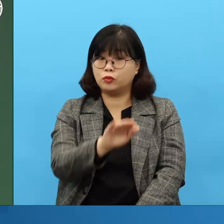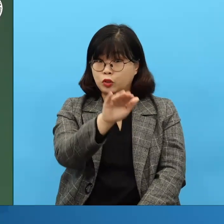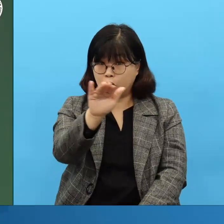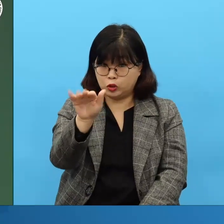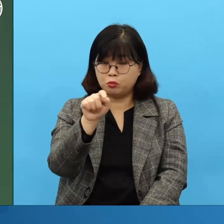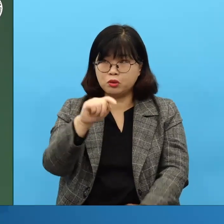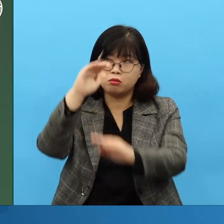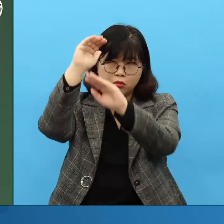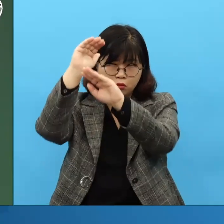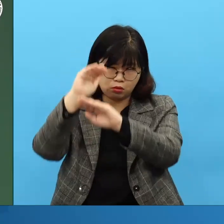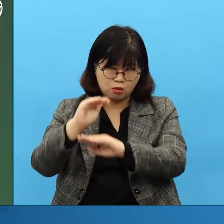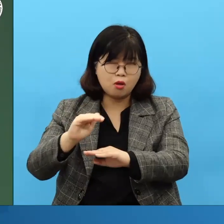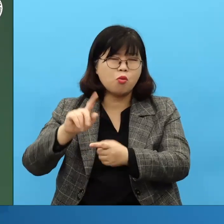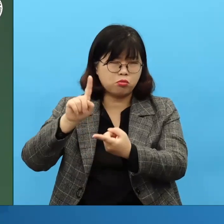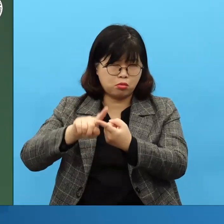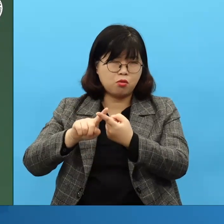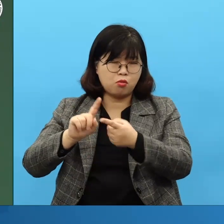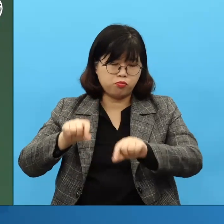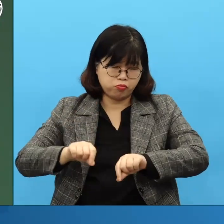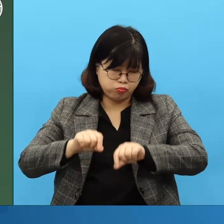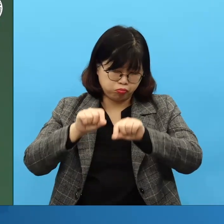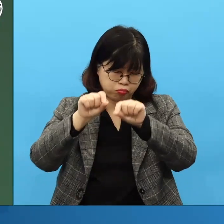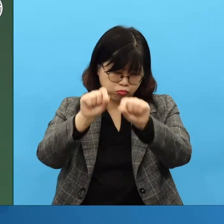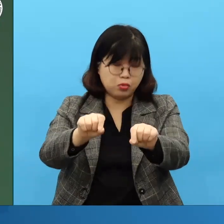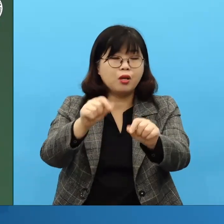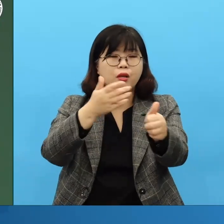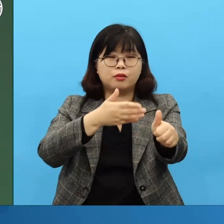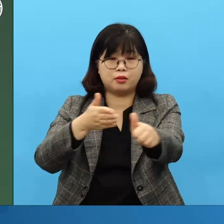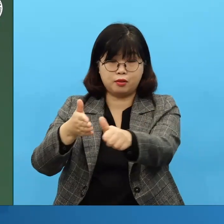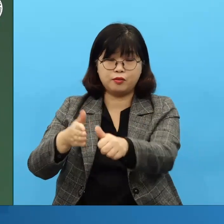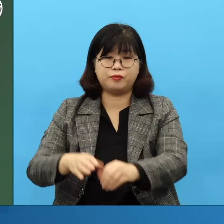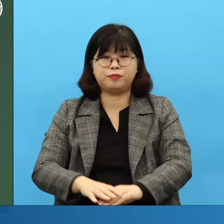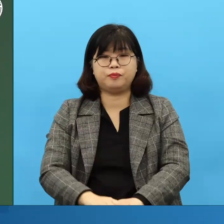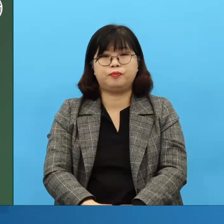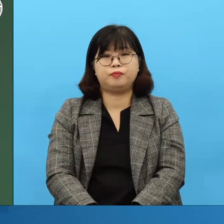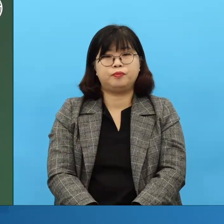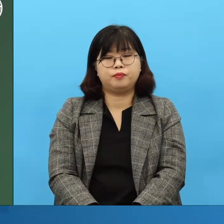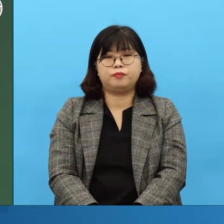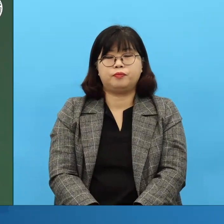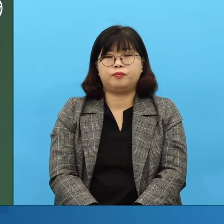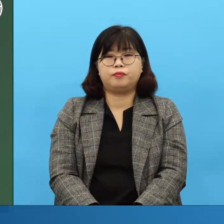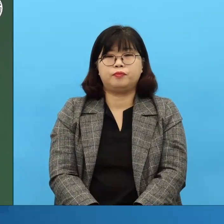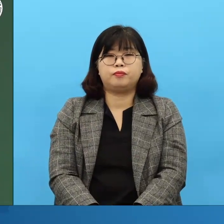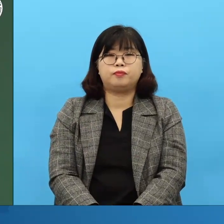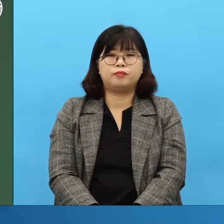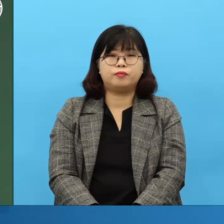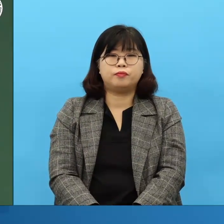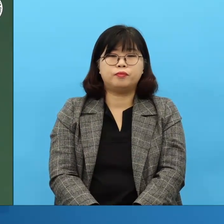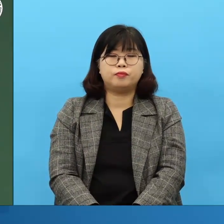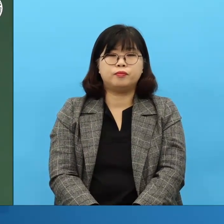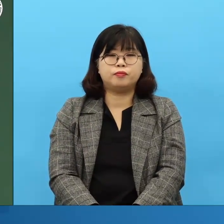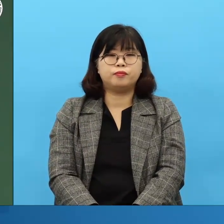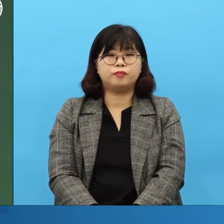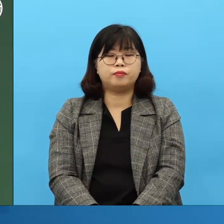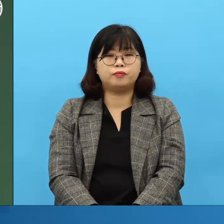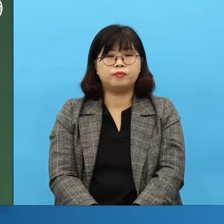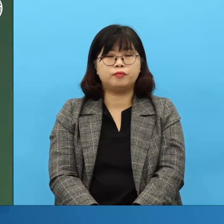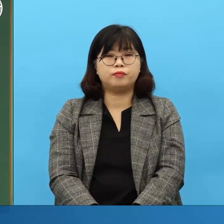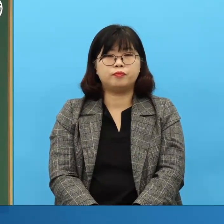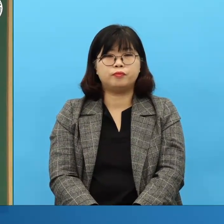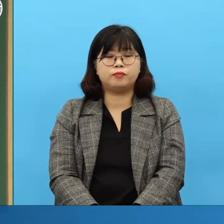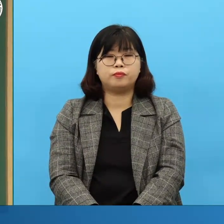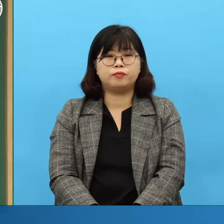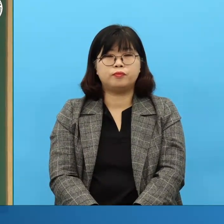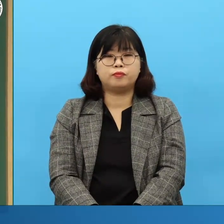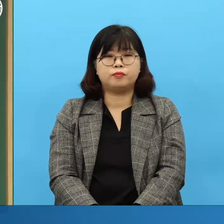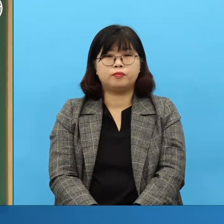것이 너무 중요합니다. The word imprint will absolutely bring about change inside of us, and that's why it's so important that you have this time. 자, 그러면 말씀을